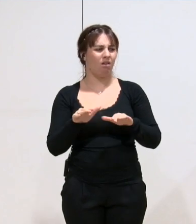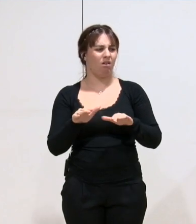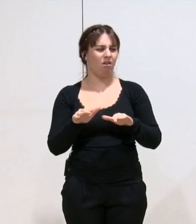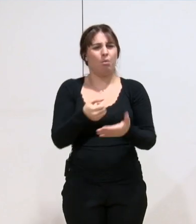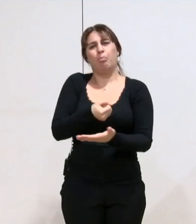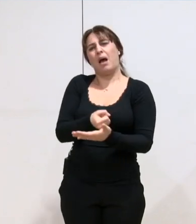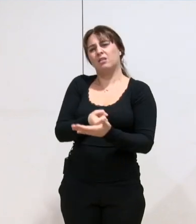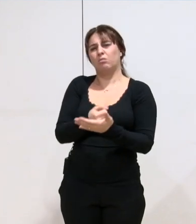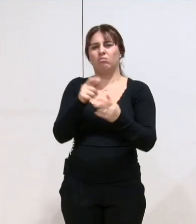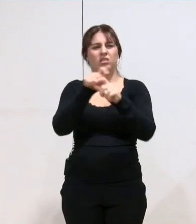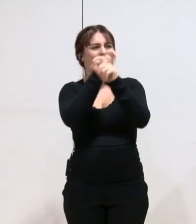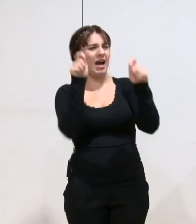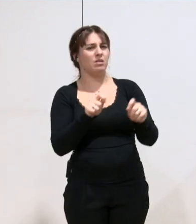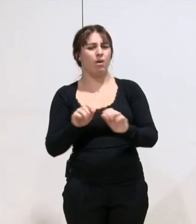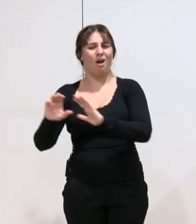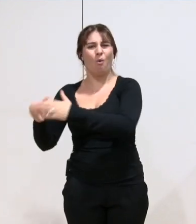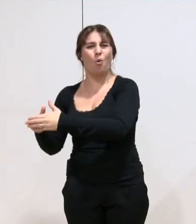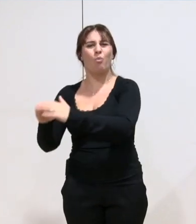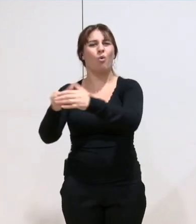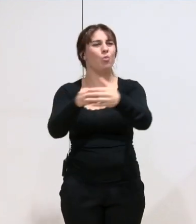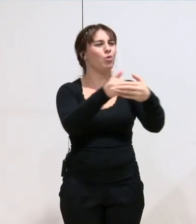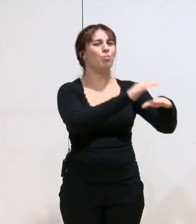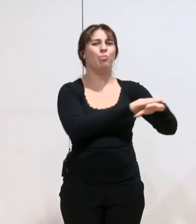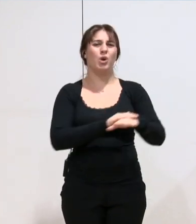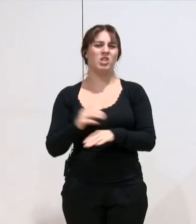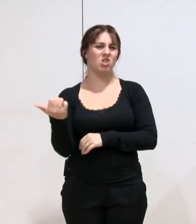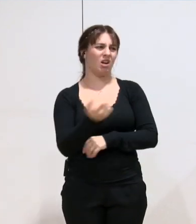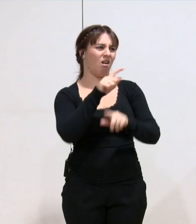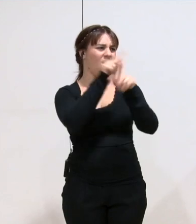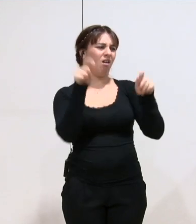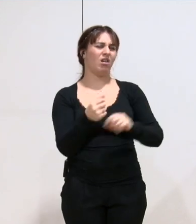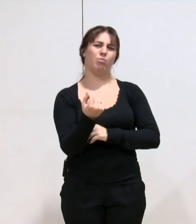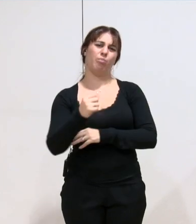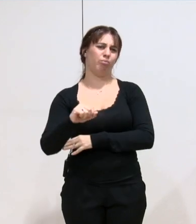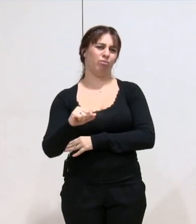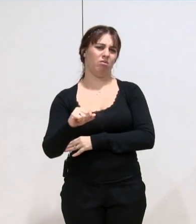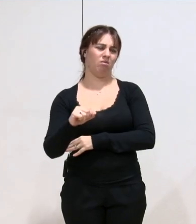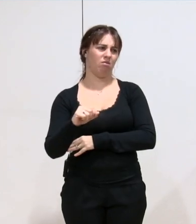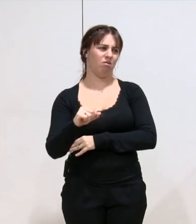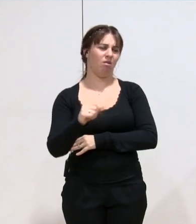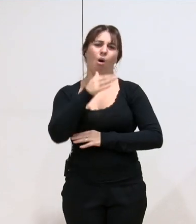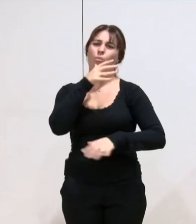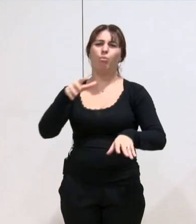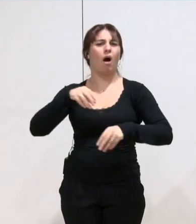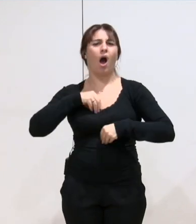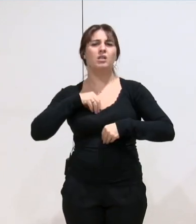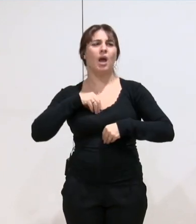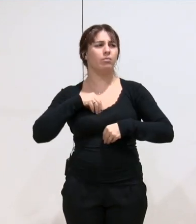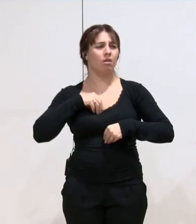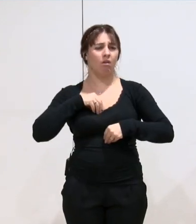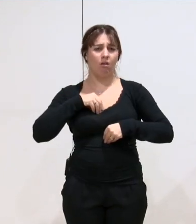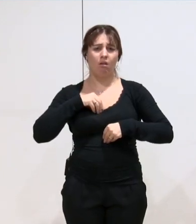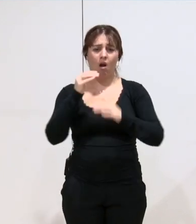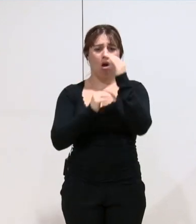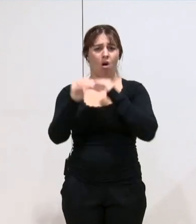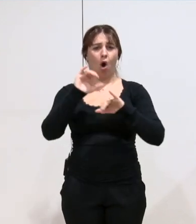du respect des différents groupes, je trouve que ce n'est pas convenable de changer à ce point l'ordre